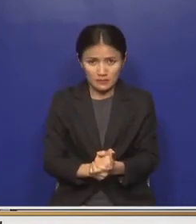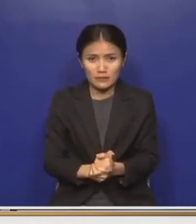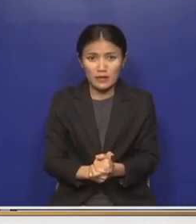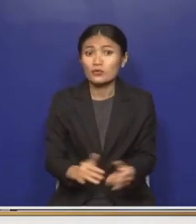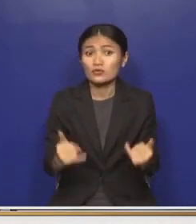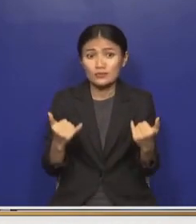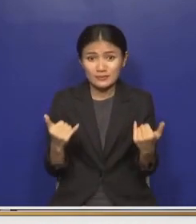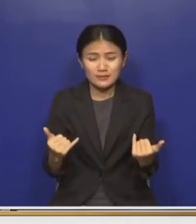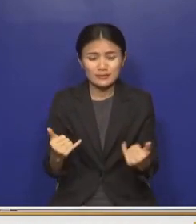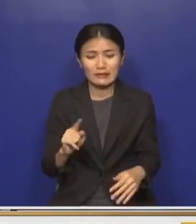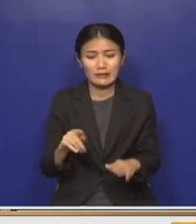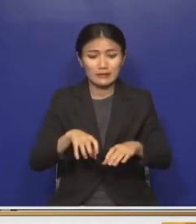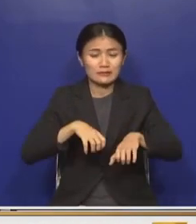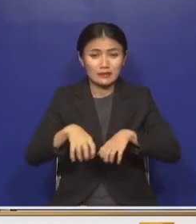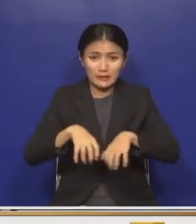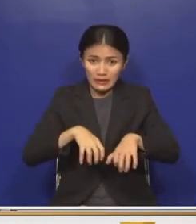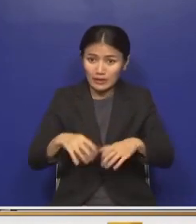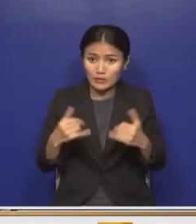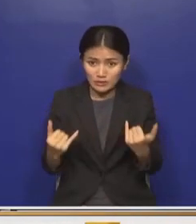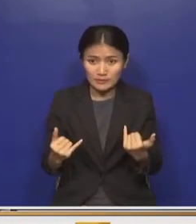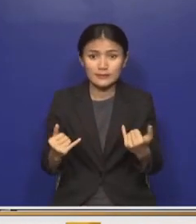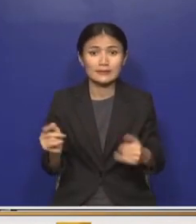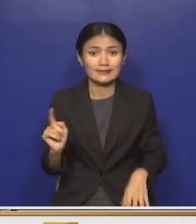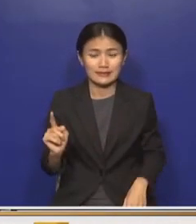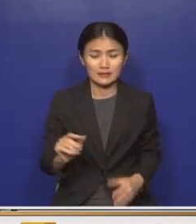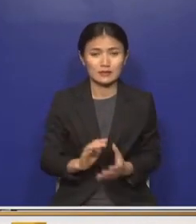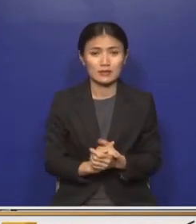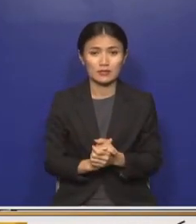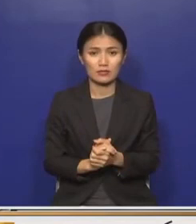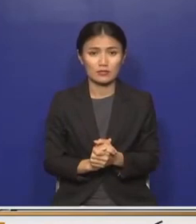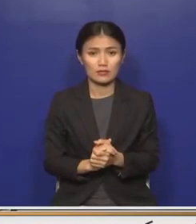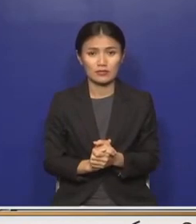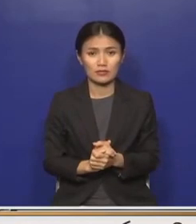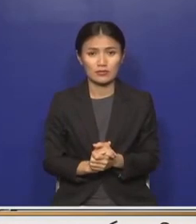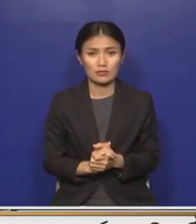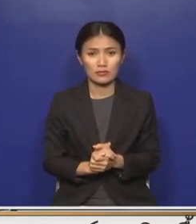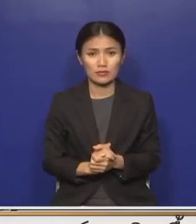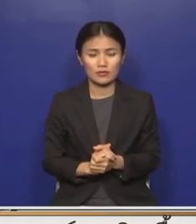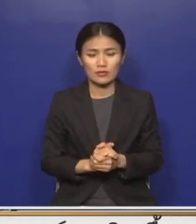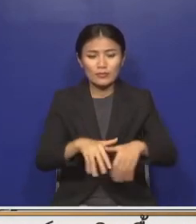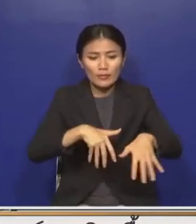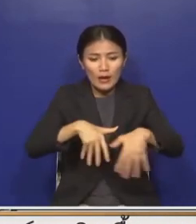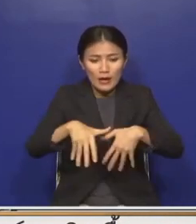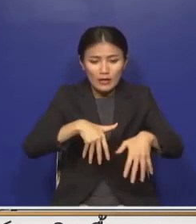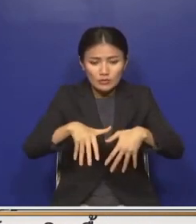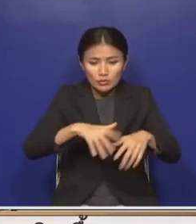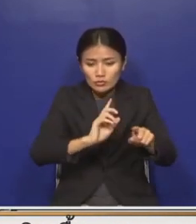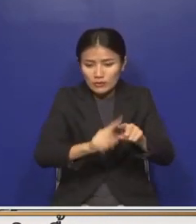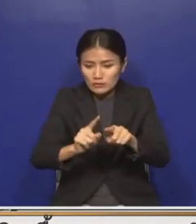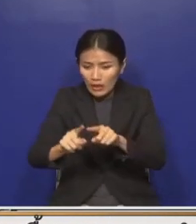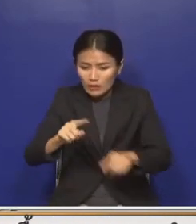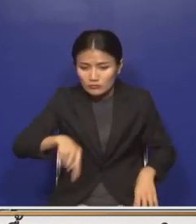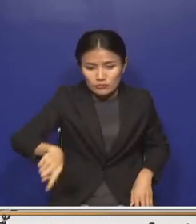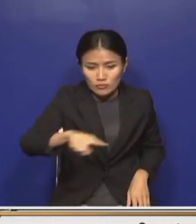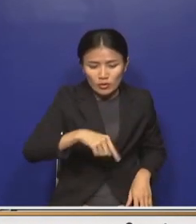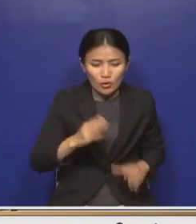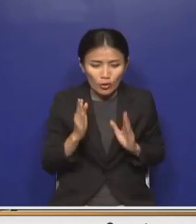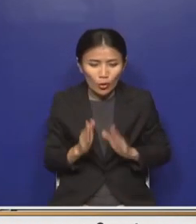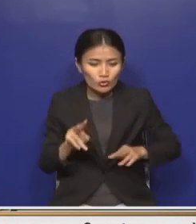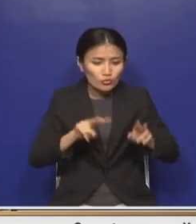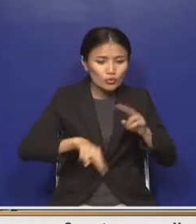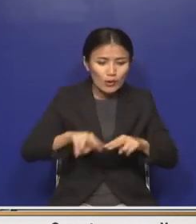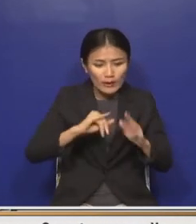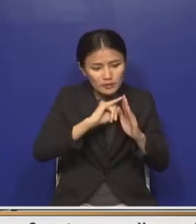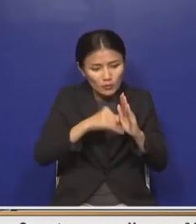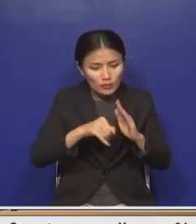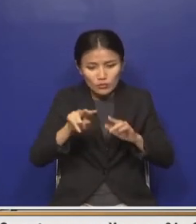ี้การ Perquèจัการเนี่ยเพราะคนที่ดูแร่ชีวิấtของพี่น้องปะชาชนใแตดจัหวด nimผลีภาคมนต